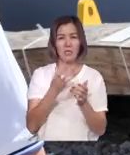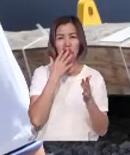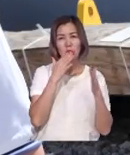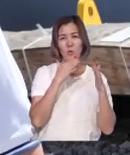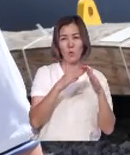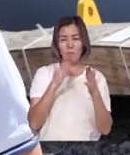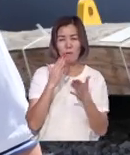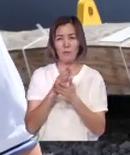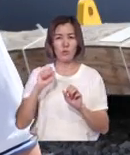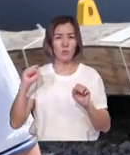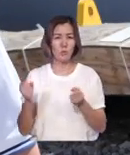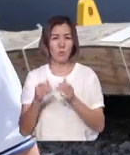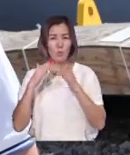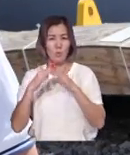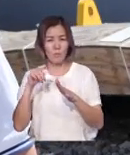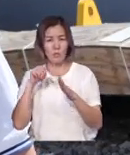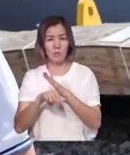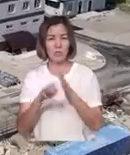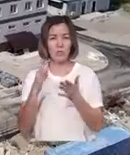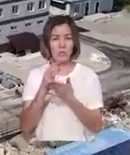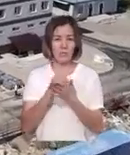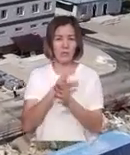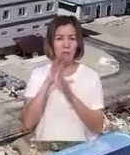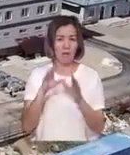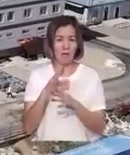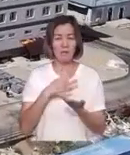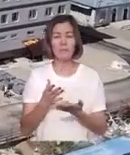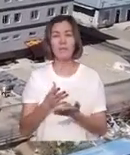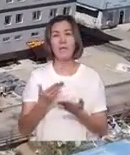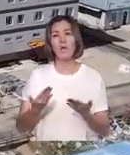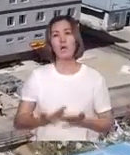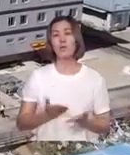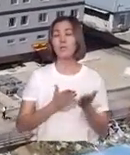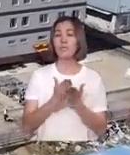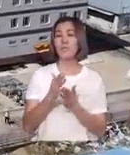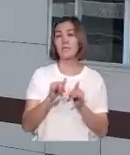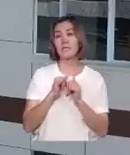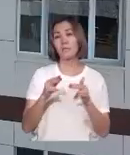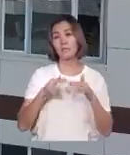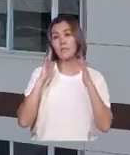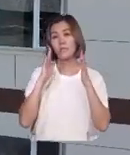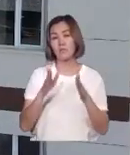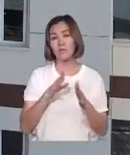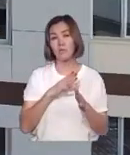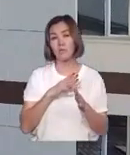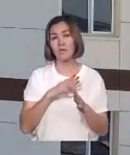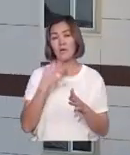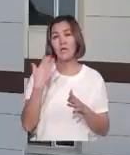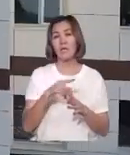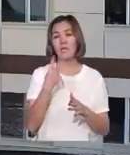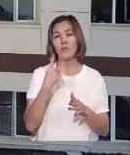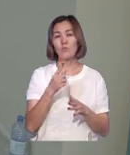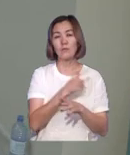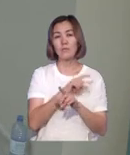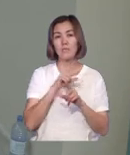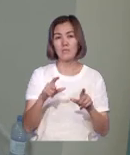кейін суық қойма бар, сол жерлерде сақталады. Ауданда әлеуметтік саланы дамытуға да баса назар аударылған. 51 медициналық